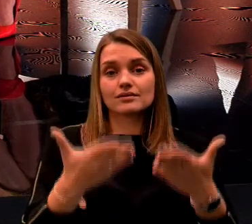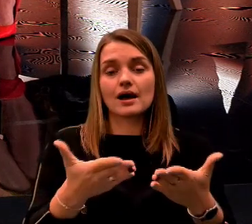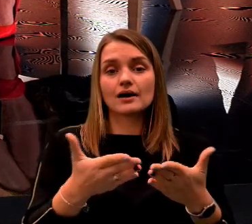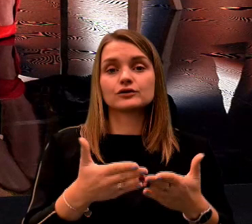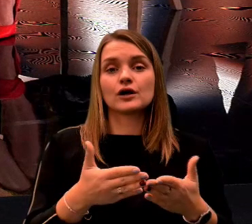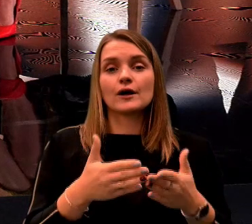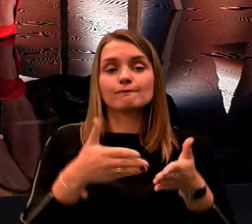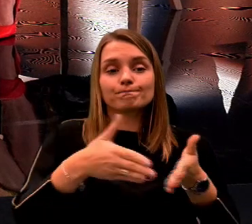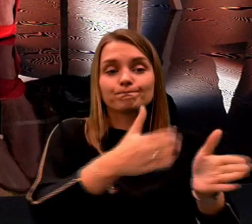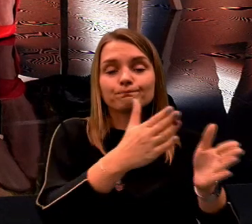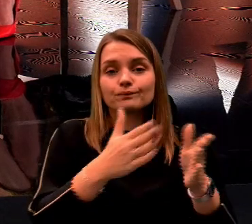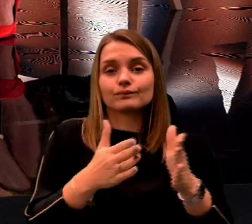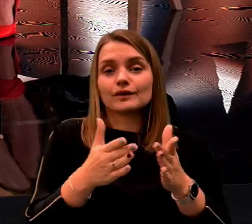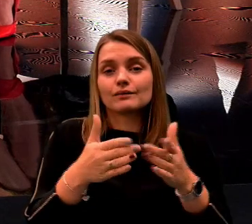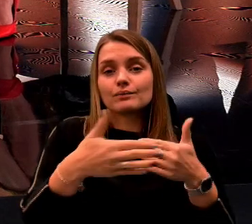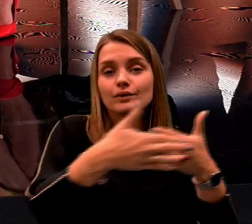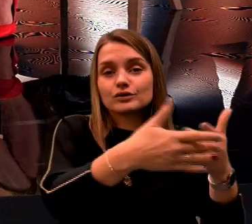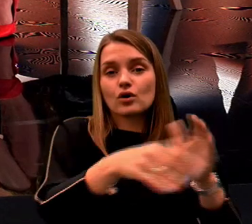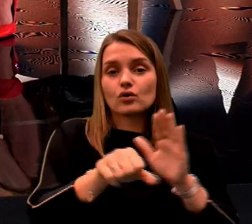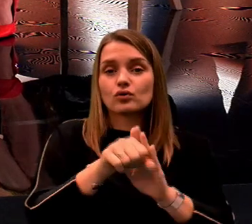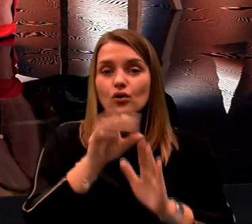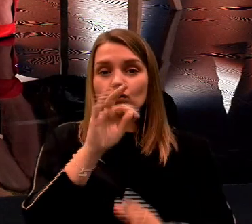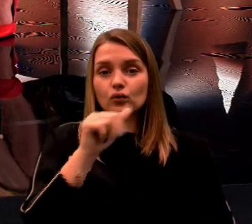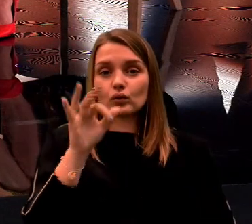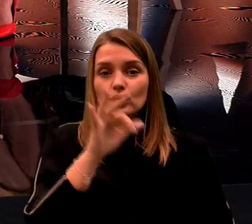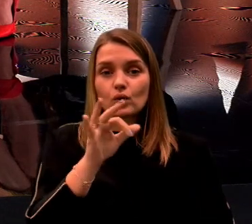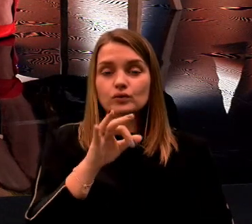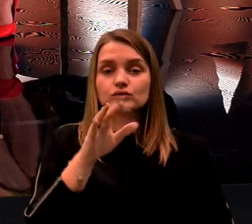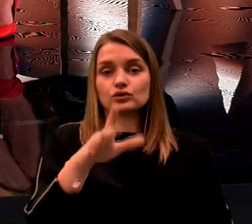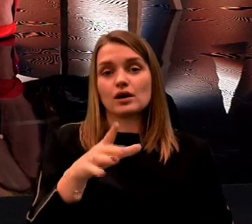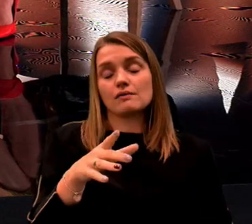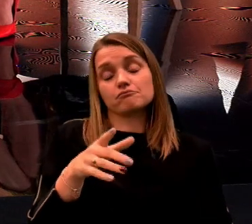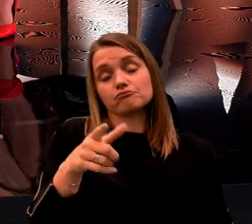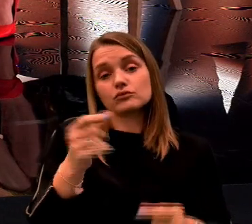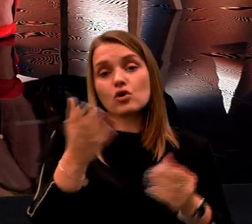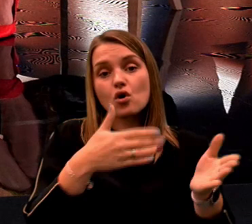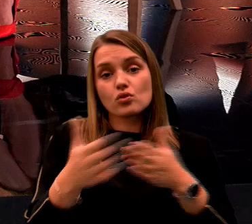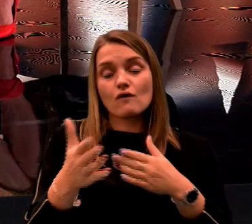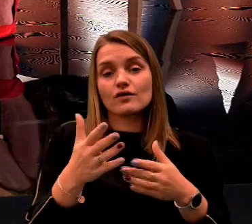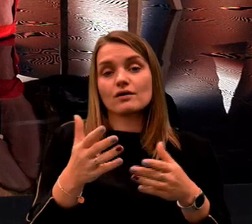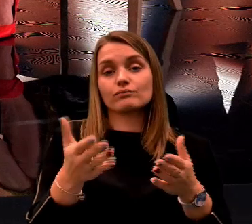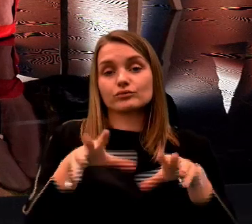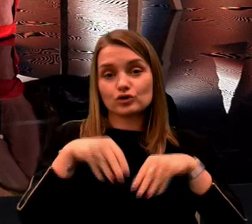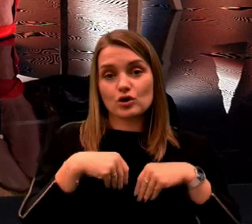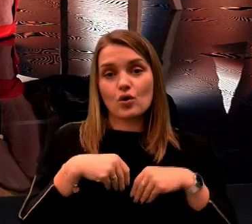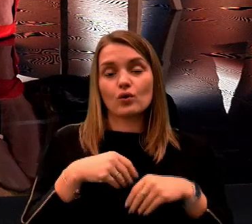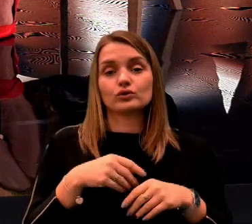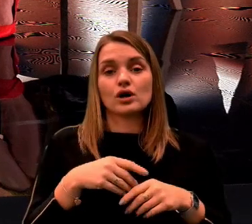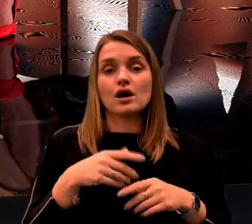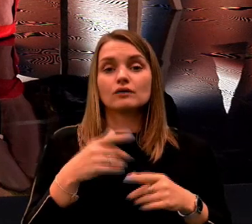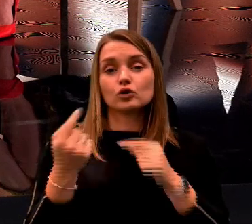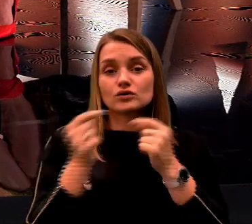stronę turkusu, prawda? Może dać tyle odpowiedzialności pracownikom, ile oni są gotowi przyjąć. Jeżeli się rozmawia z pracownikami i prosi się